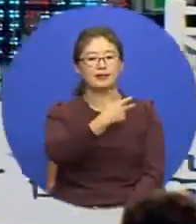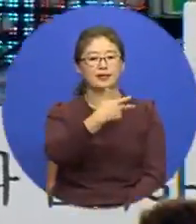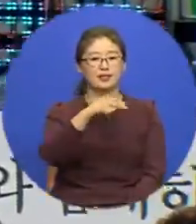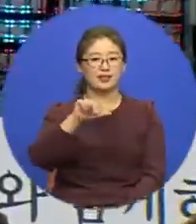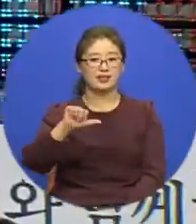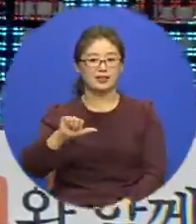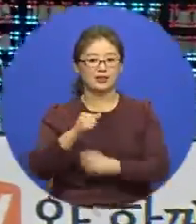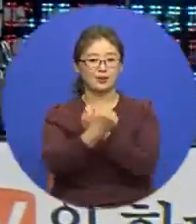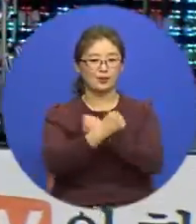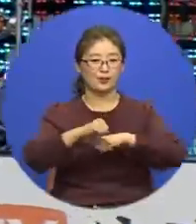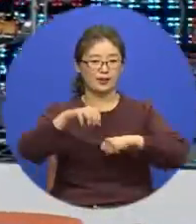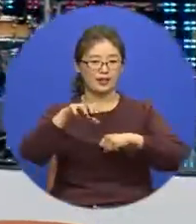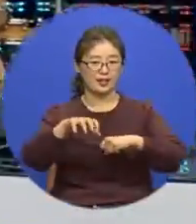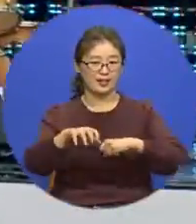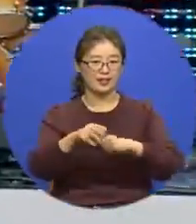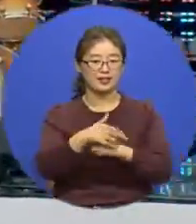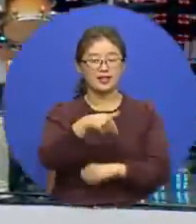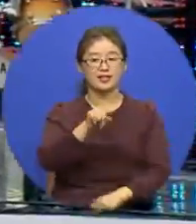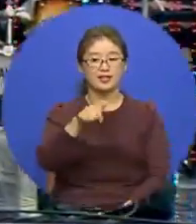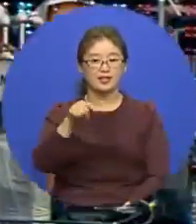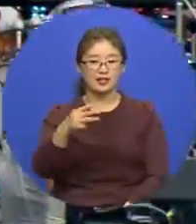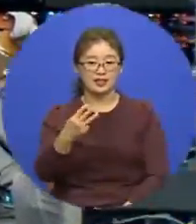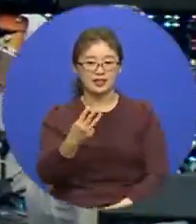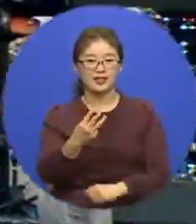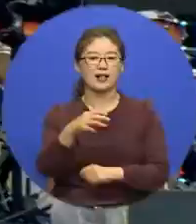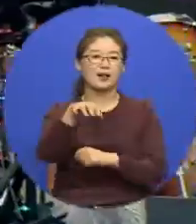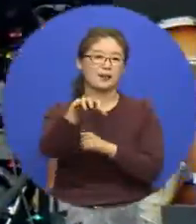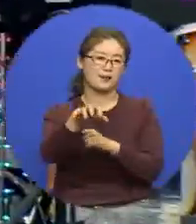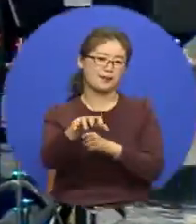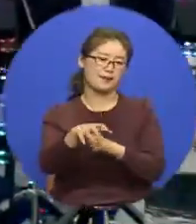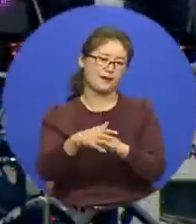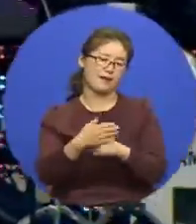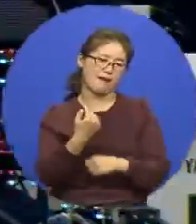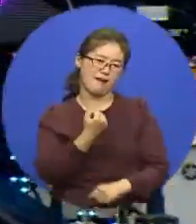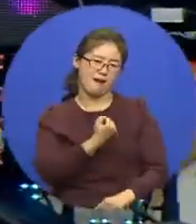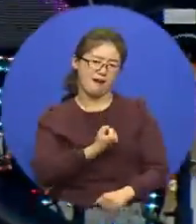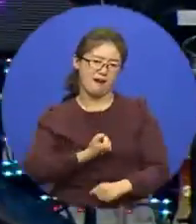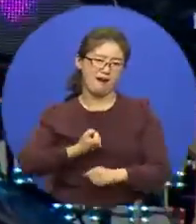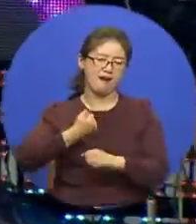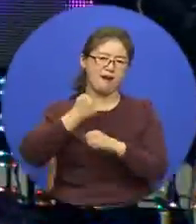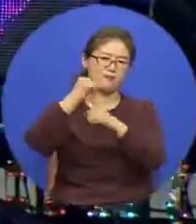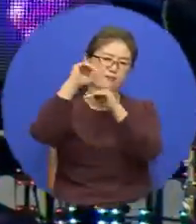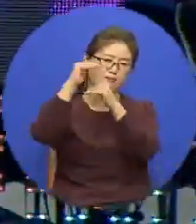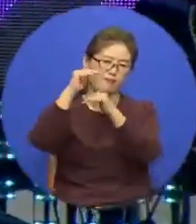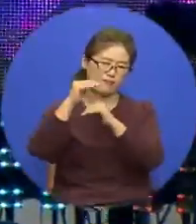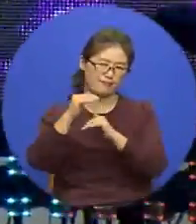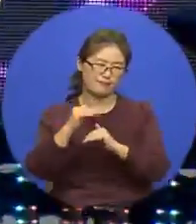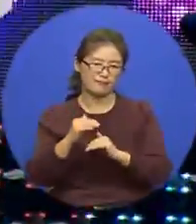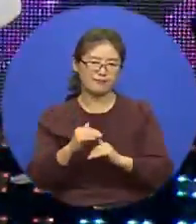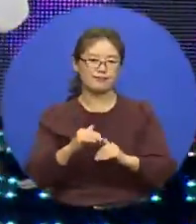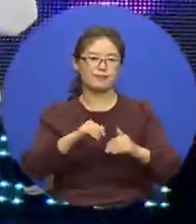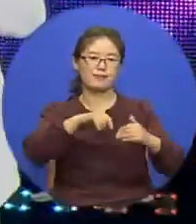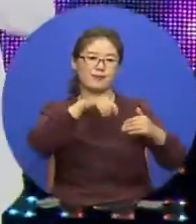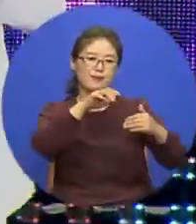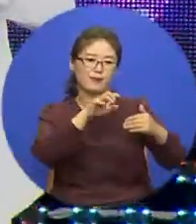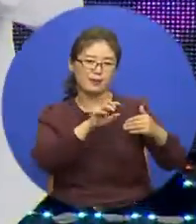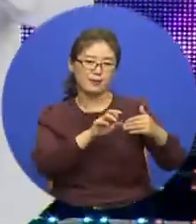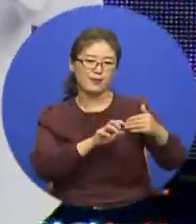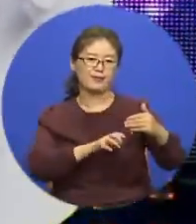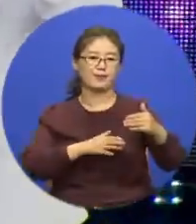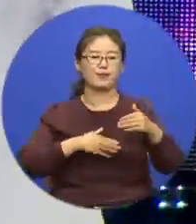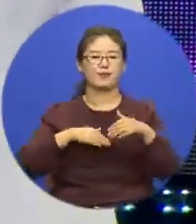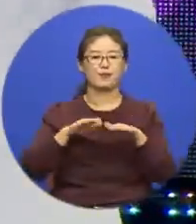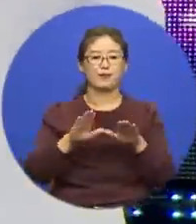칠호광자 자갈마다 한 맺힌 내림 사연 속에 오늘도